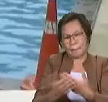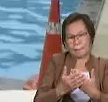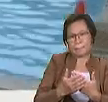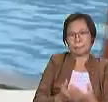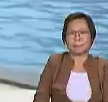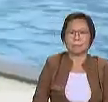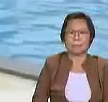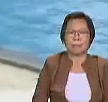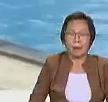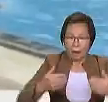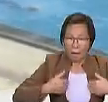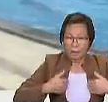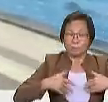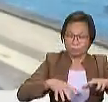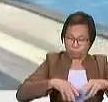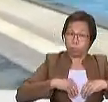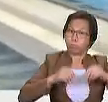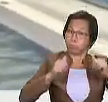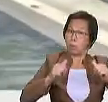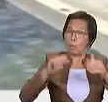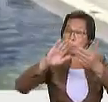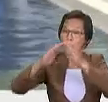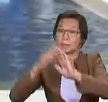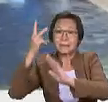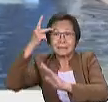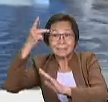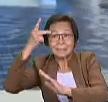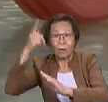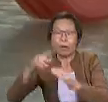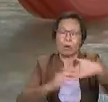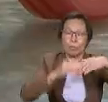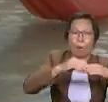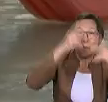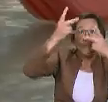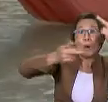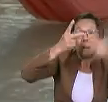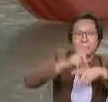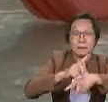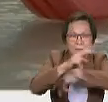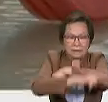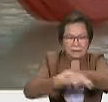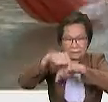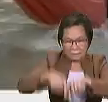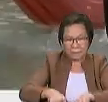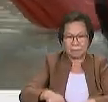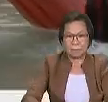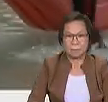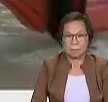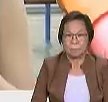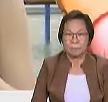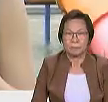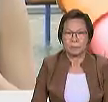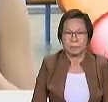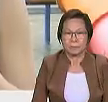Dalam pada itu turut disambut baik masyarakat keningau kelonggaran bagi sektor pelancongan di negeri ini syukurlah